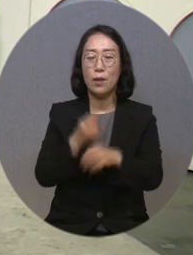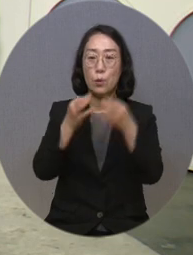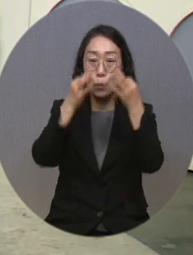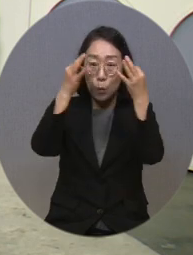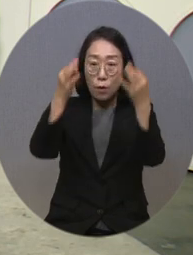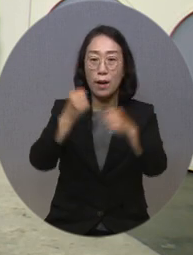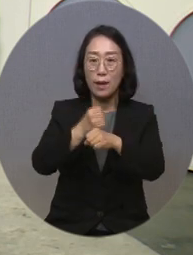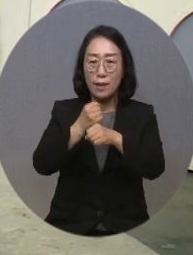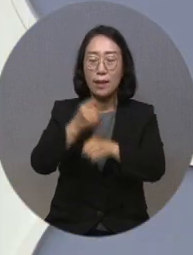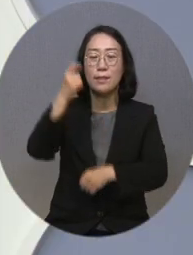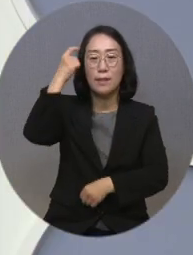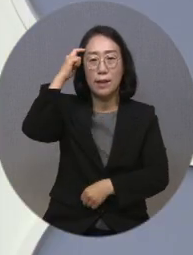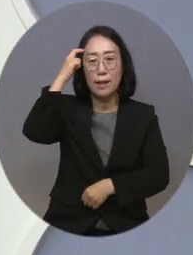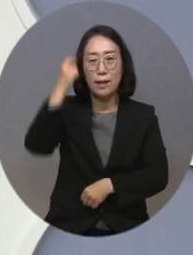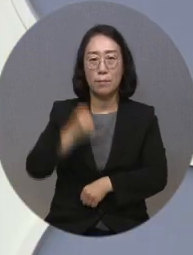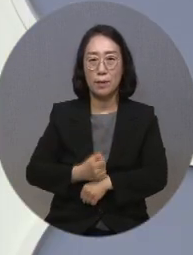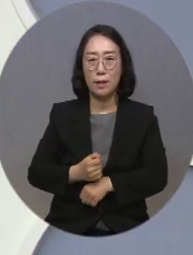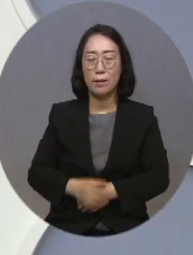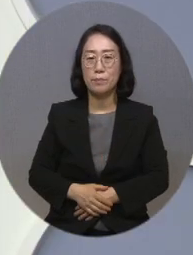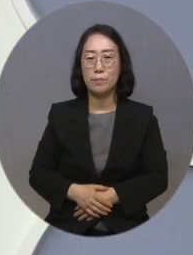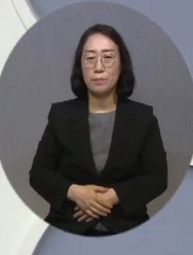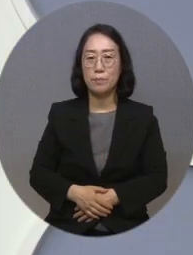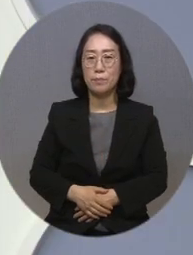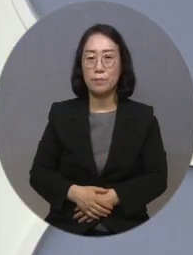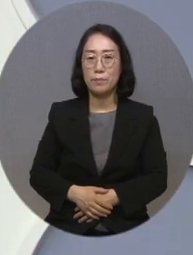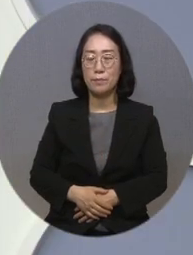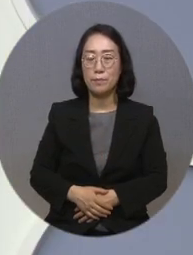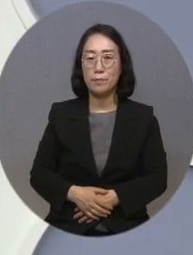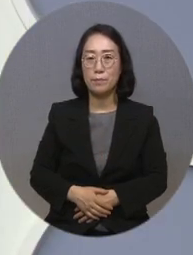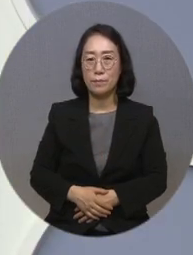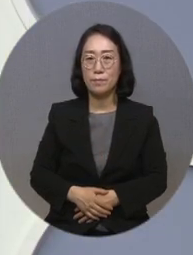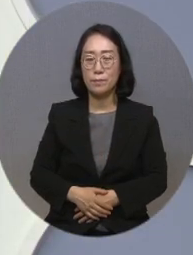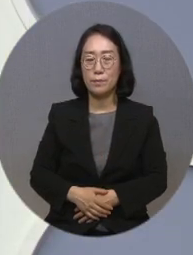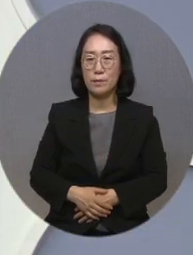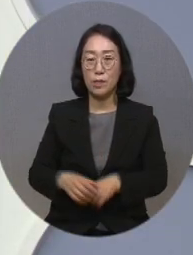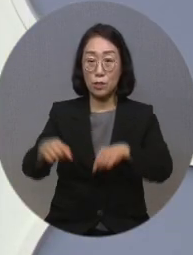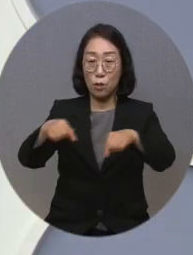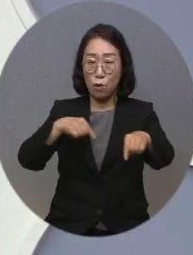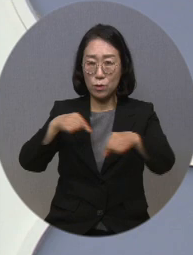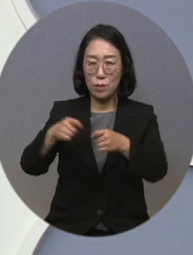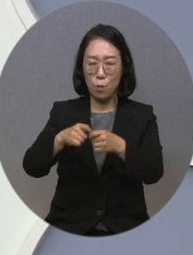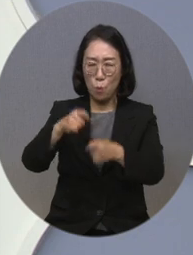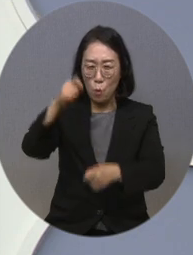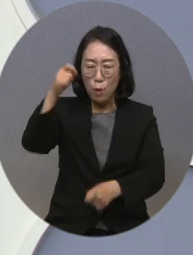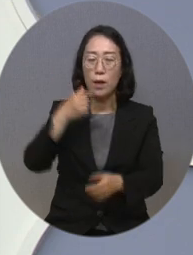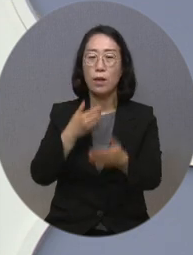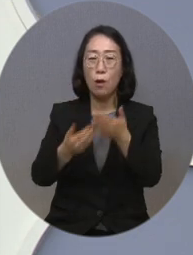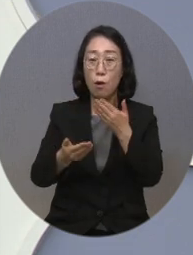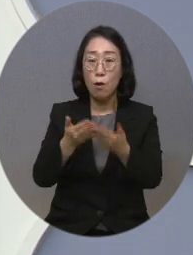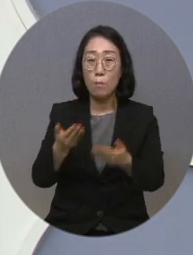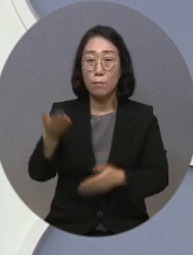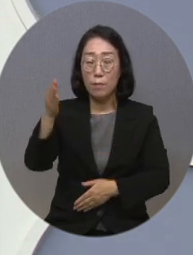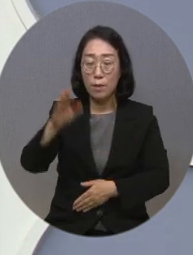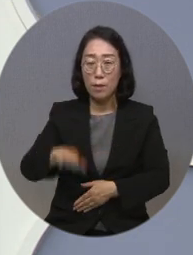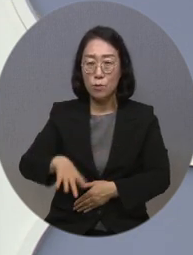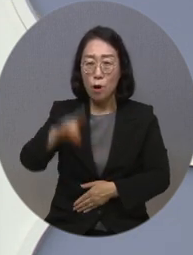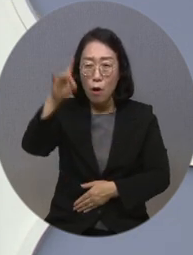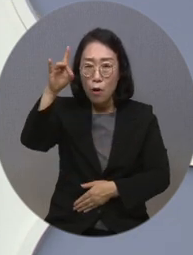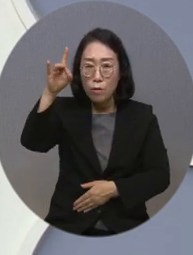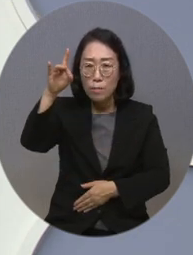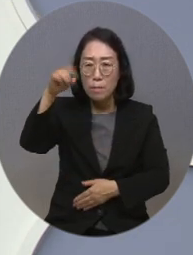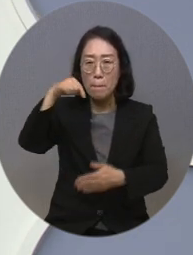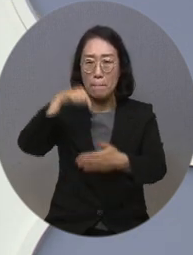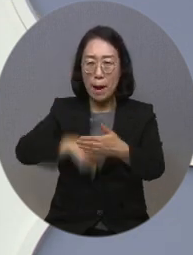저는 그런 생각을 합니다. 그래서 저도 뭐 정치를 이렇게 오래 하다 보니까 항상 이렇게 처음에